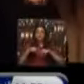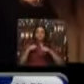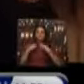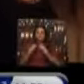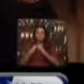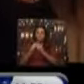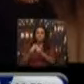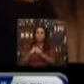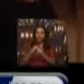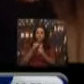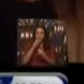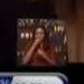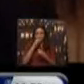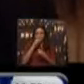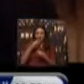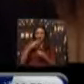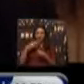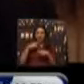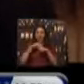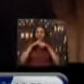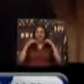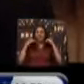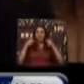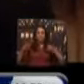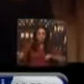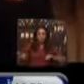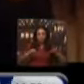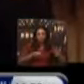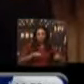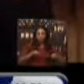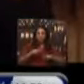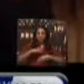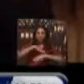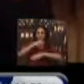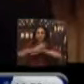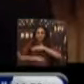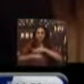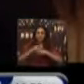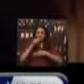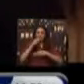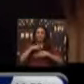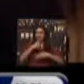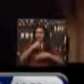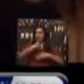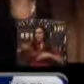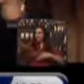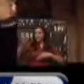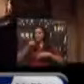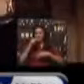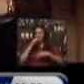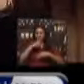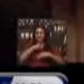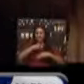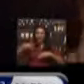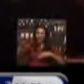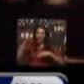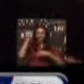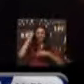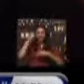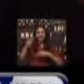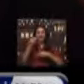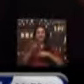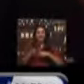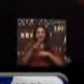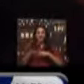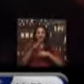من العربية وهما دخلوا المطعم وانا وراهم، فجاء جرسون مسك